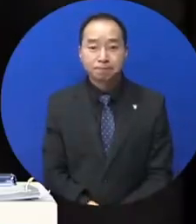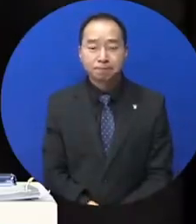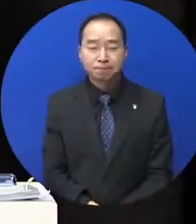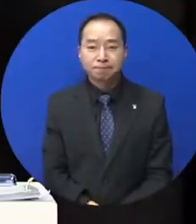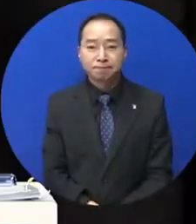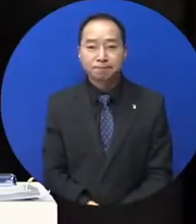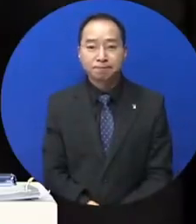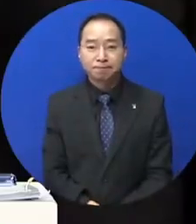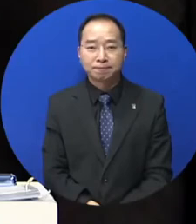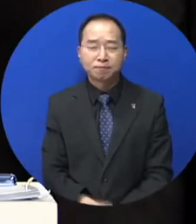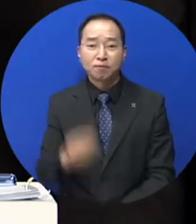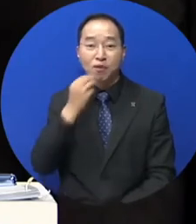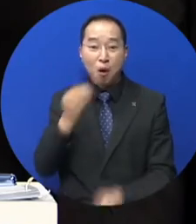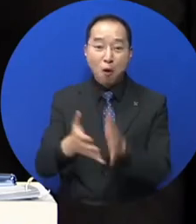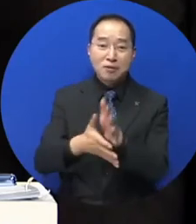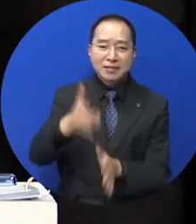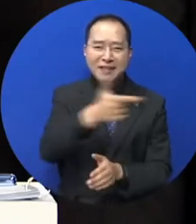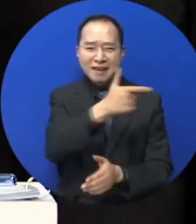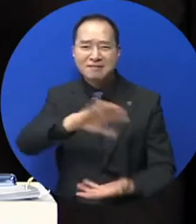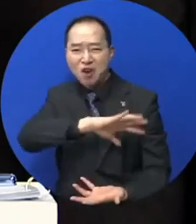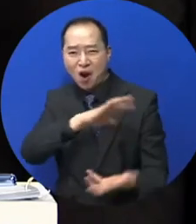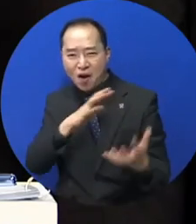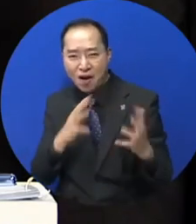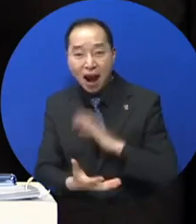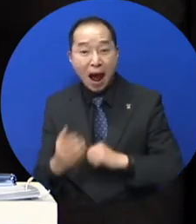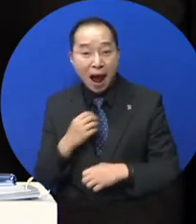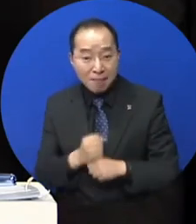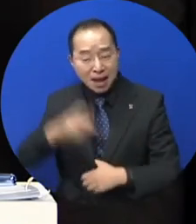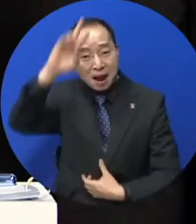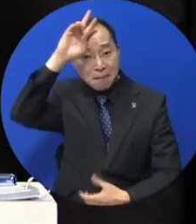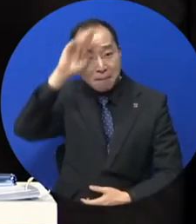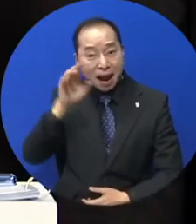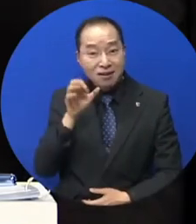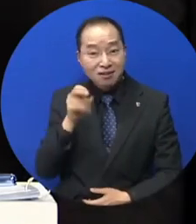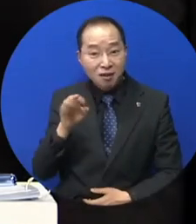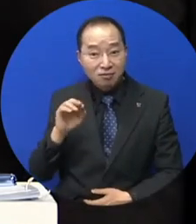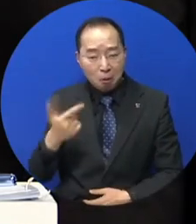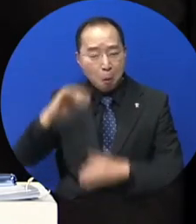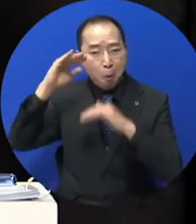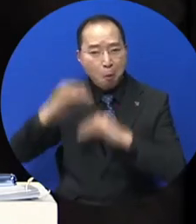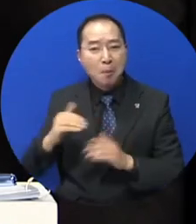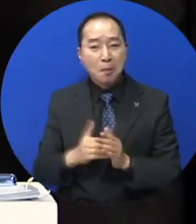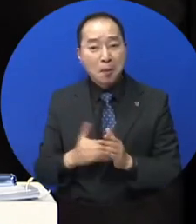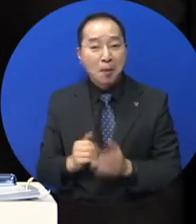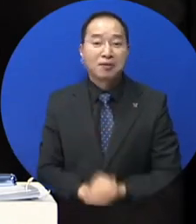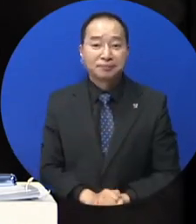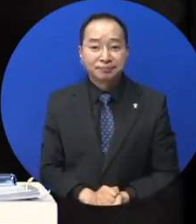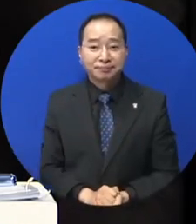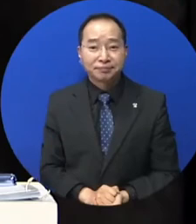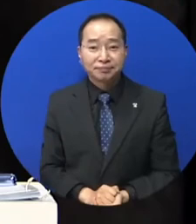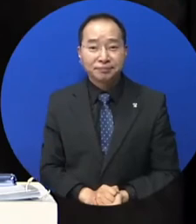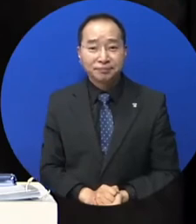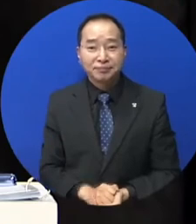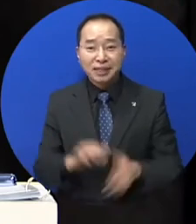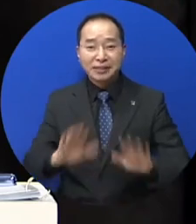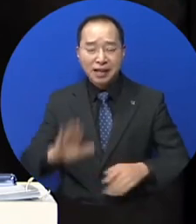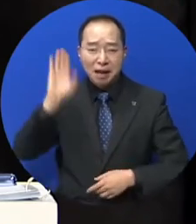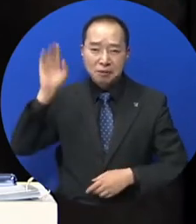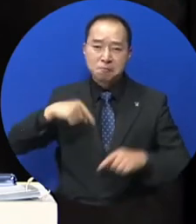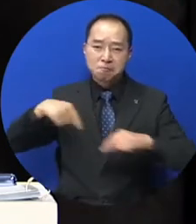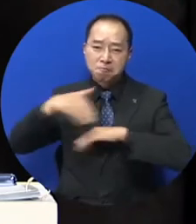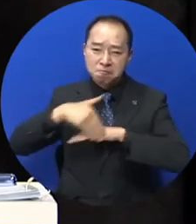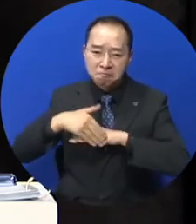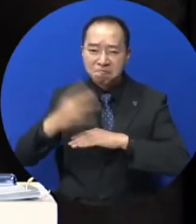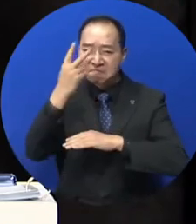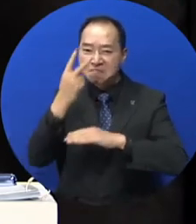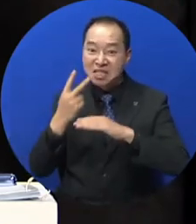네, 서울시 대전환합니다. 박영선 후보의 자기소개 시간이었습니다. 이제 후보들의 정책과 비전을